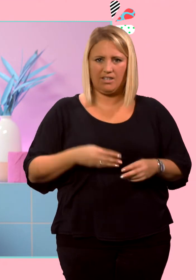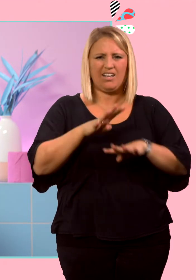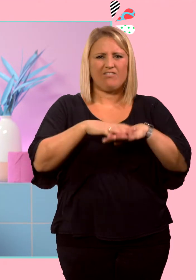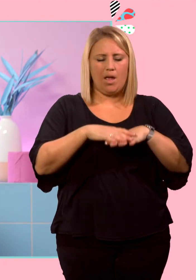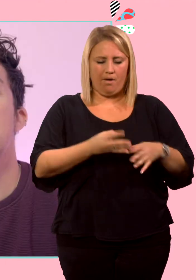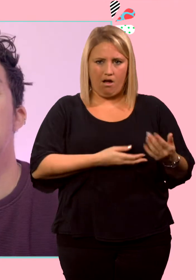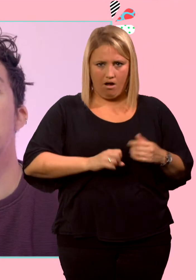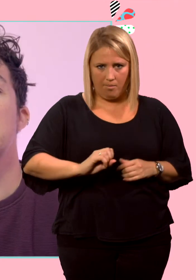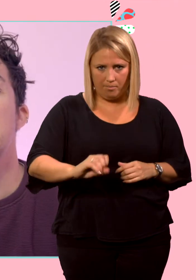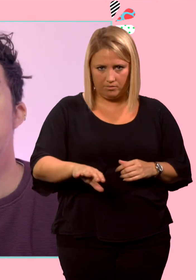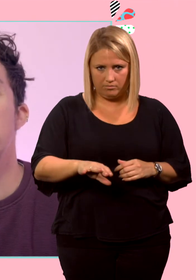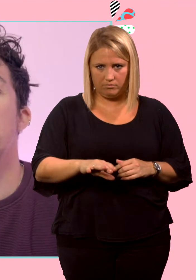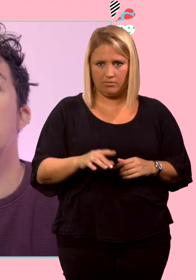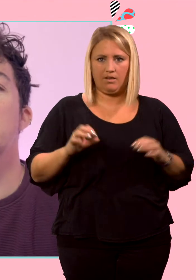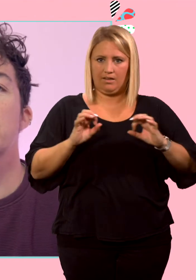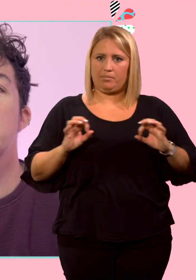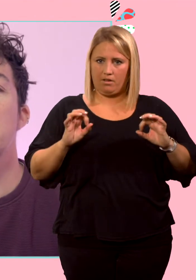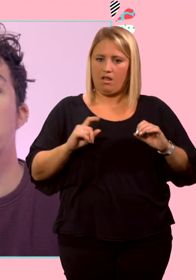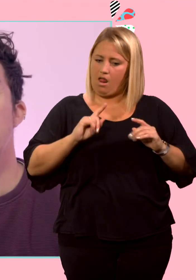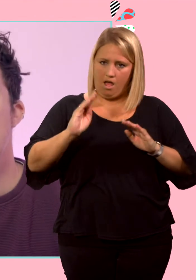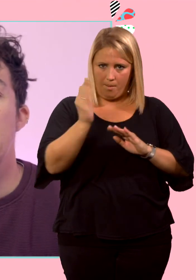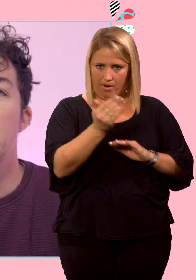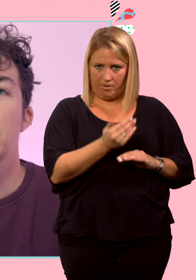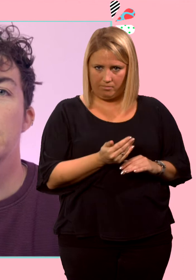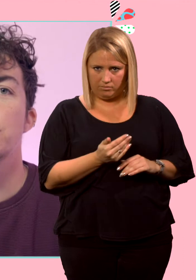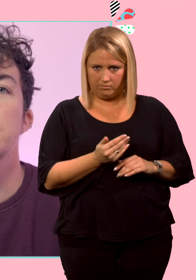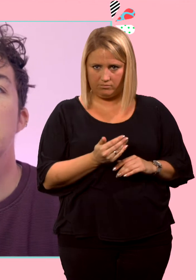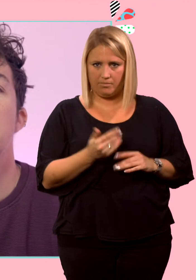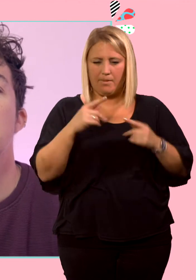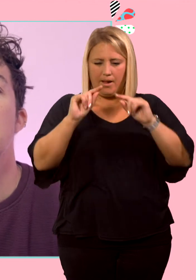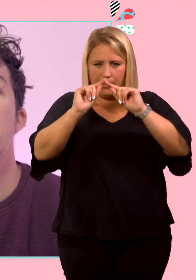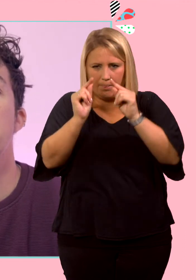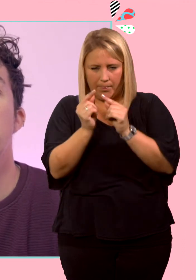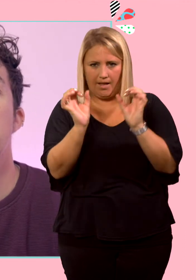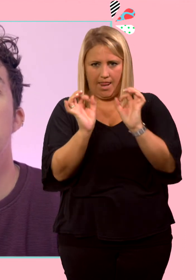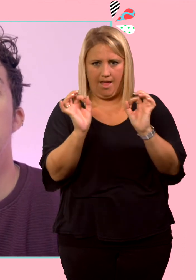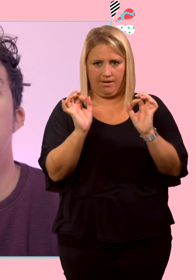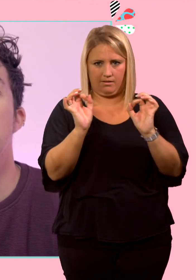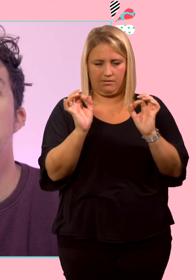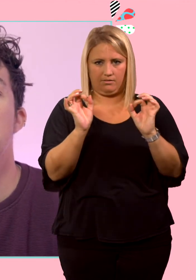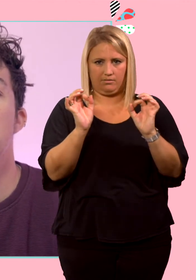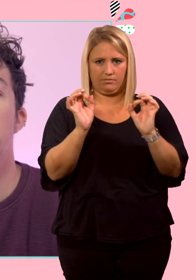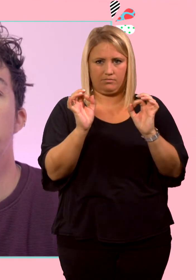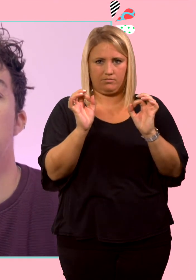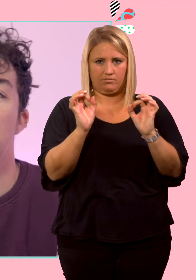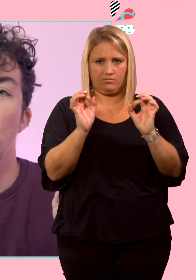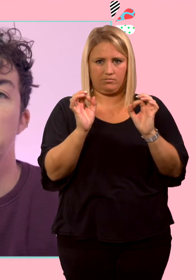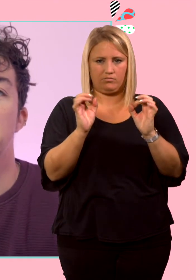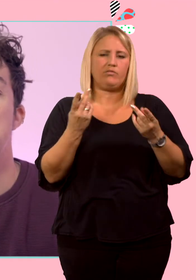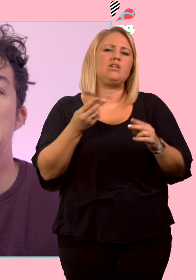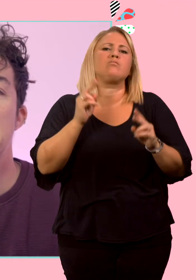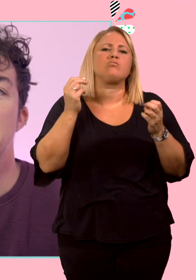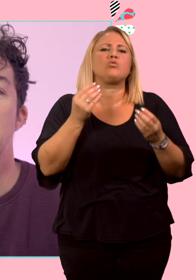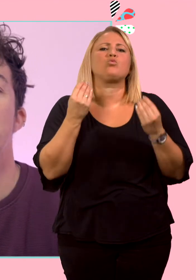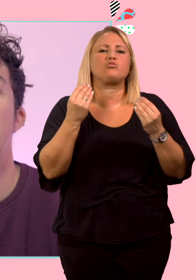wurde entfernt. Und die Nippel werden rausgeschnitten und werden kleiner geschnitten, werden zurecht, also so auf